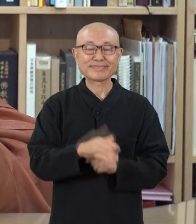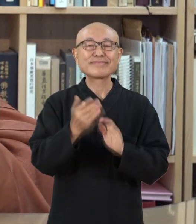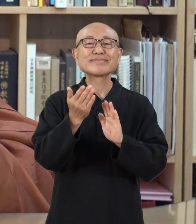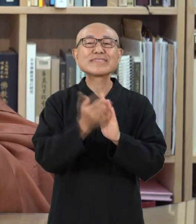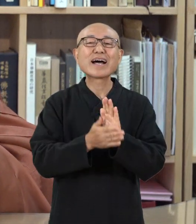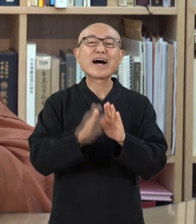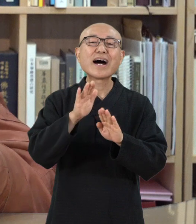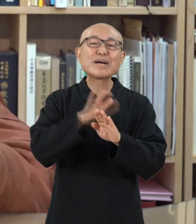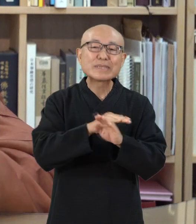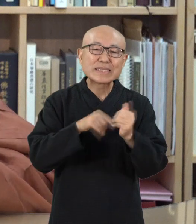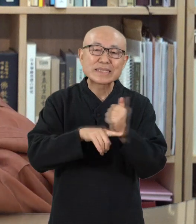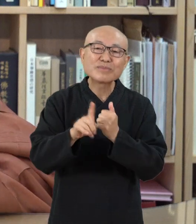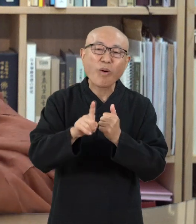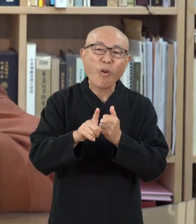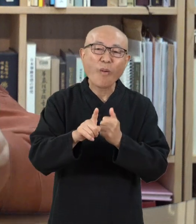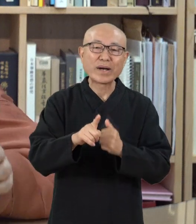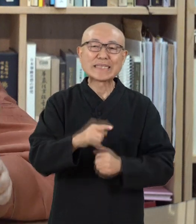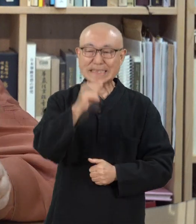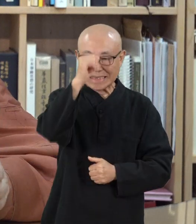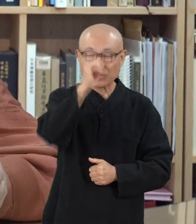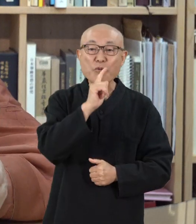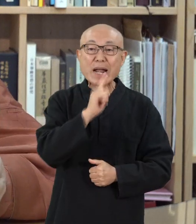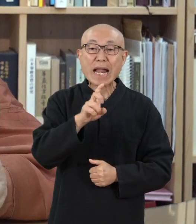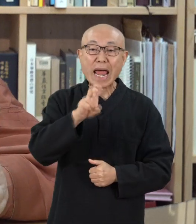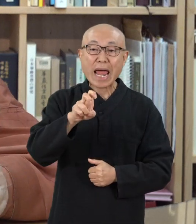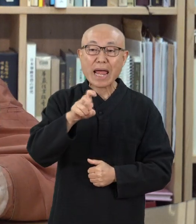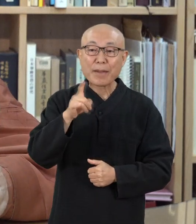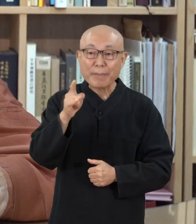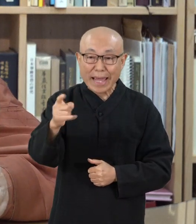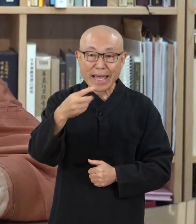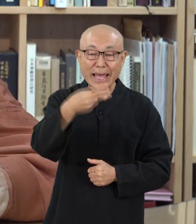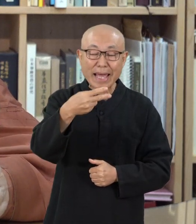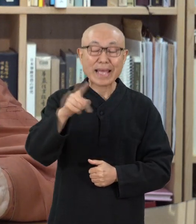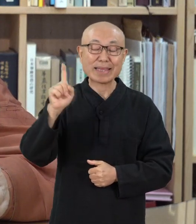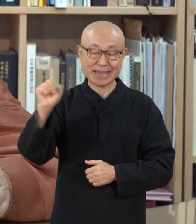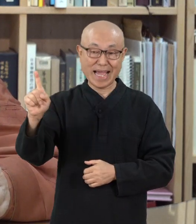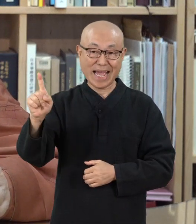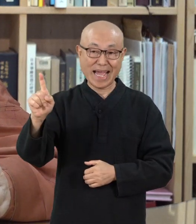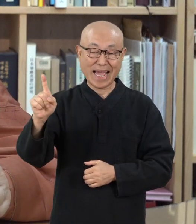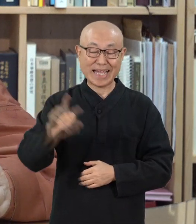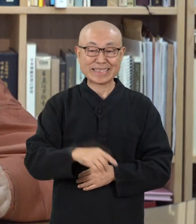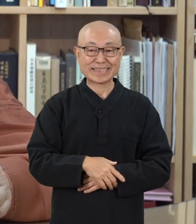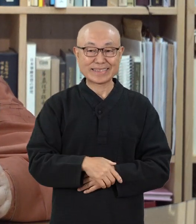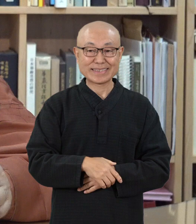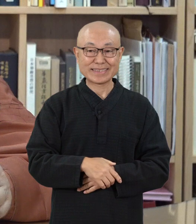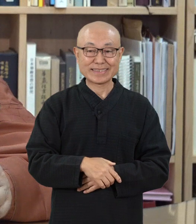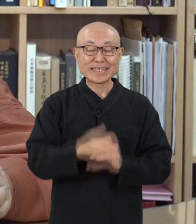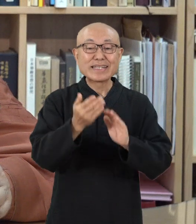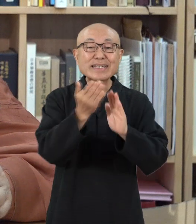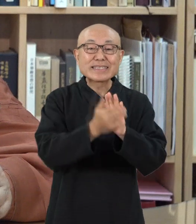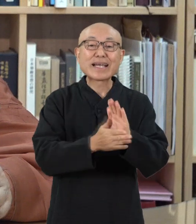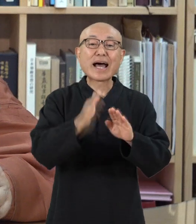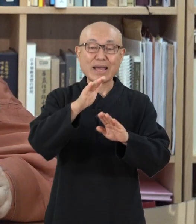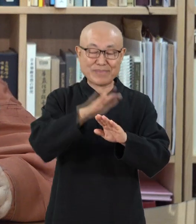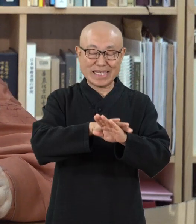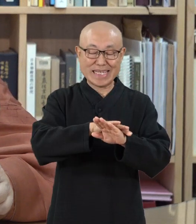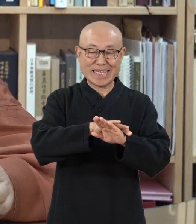자비라고 하는 것은 맥다의 실천이죠. 맥다. 그래서 이 자비라고 하는